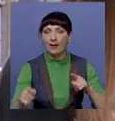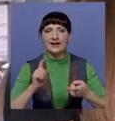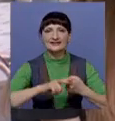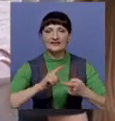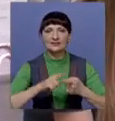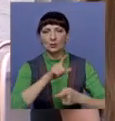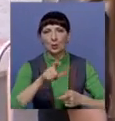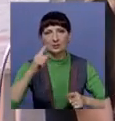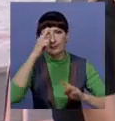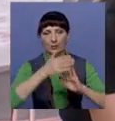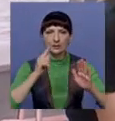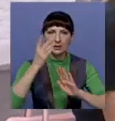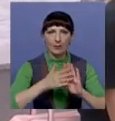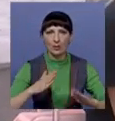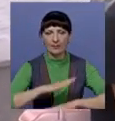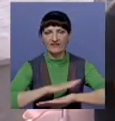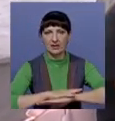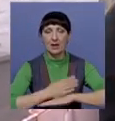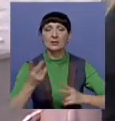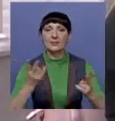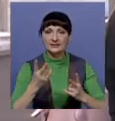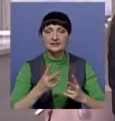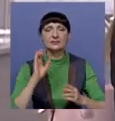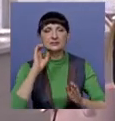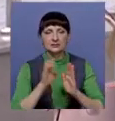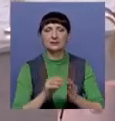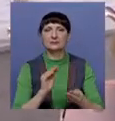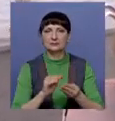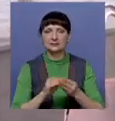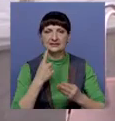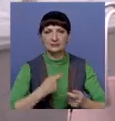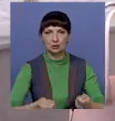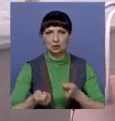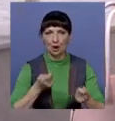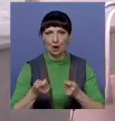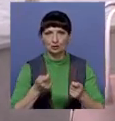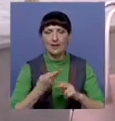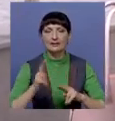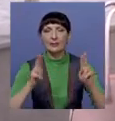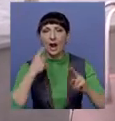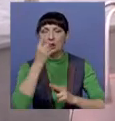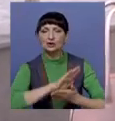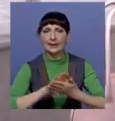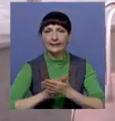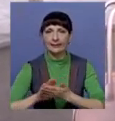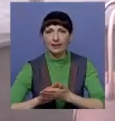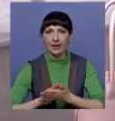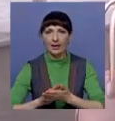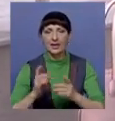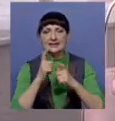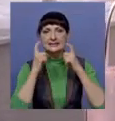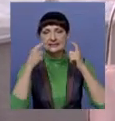от сознательности каждого из нас. Поэтому необходимо придерживаться всех мер предосторожности. А это правила личной гигиены,